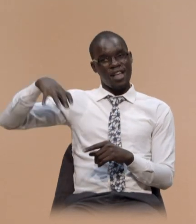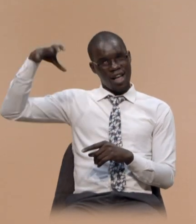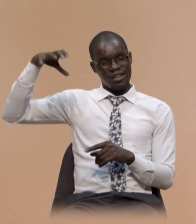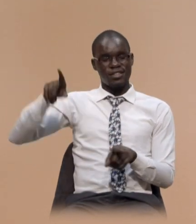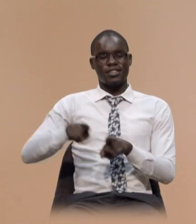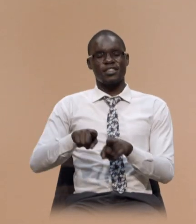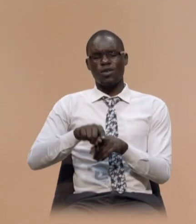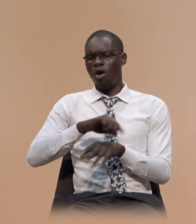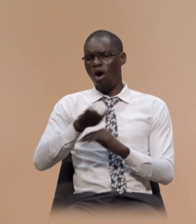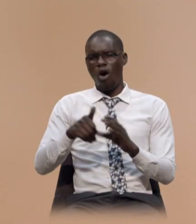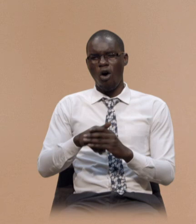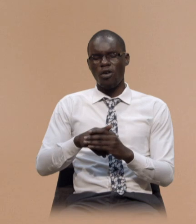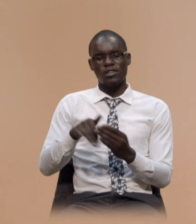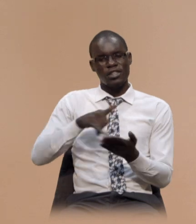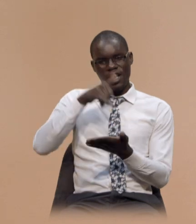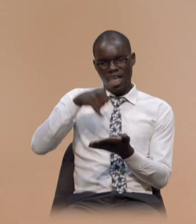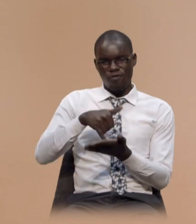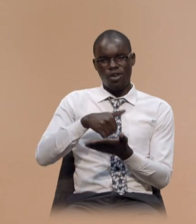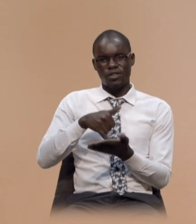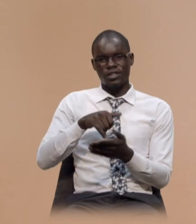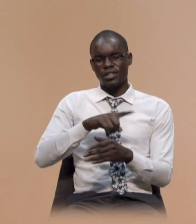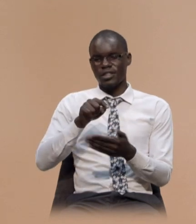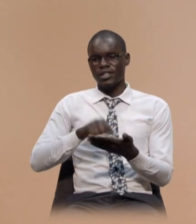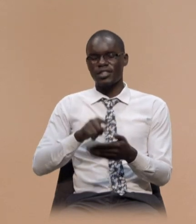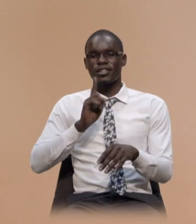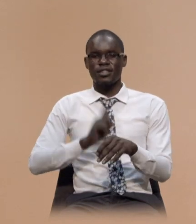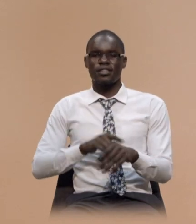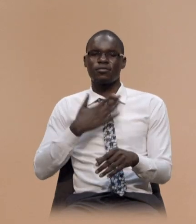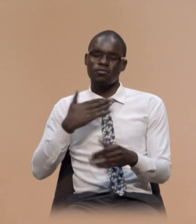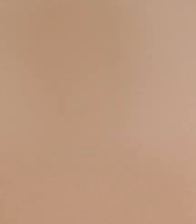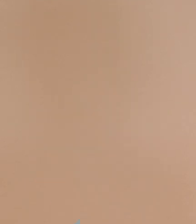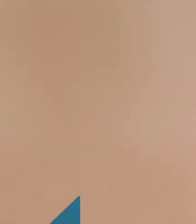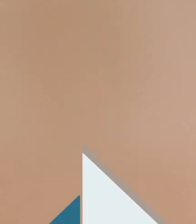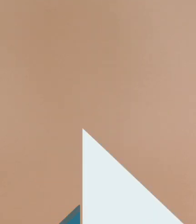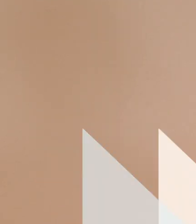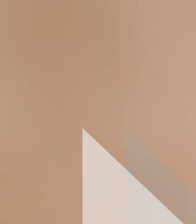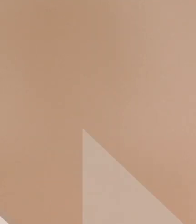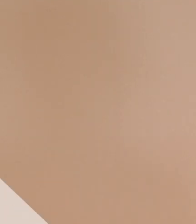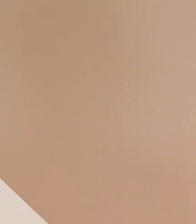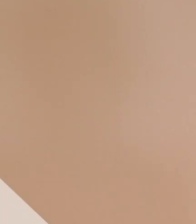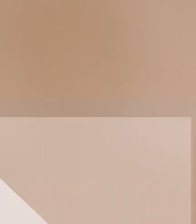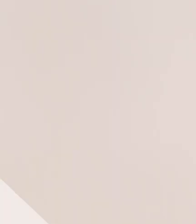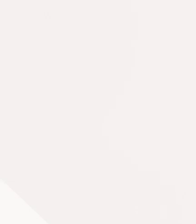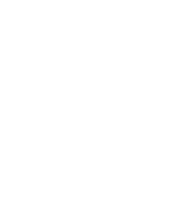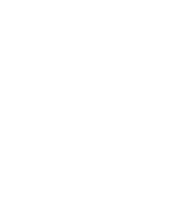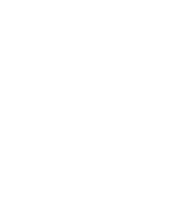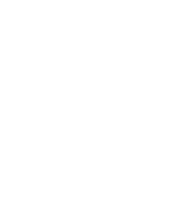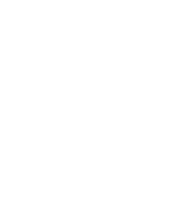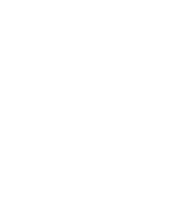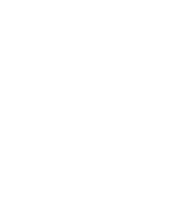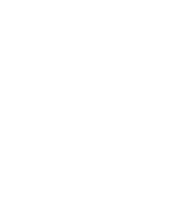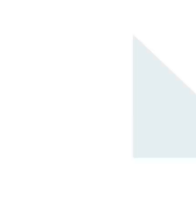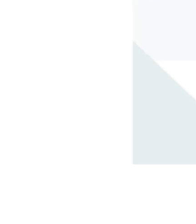kinatuhusisha sisi wote. Kwa wakati huu tunakaribisha kipindi cha Bible Treasure Quest. Karibu